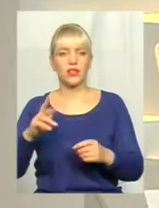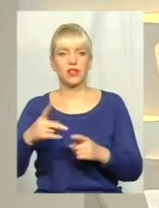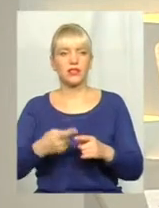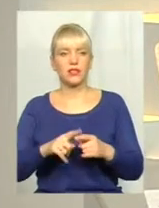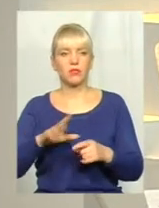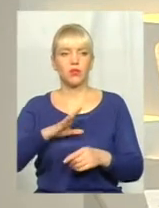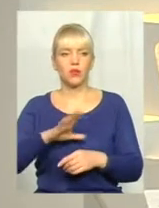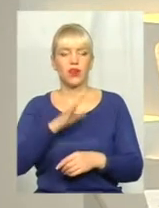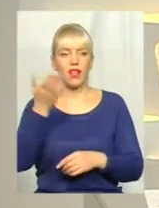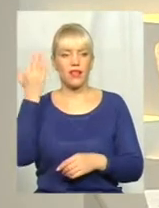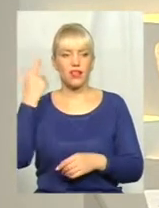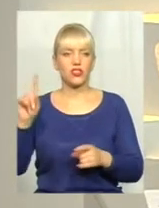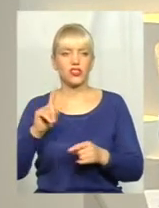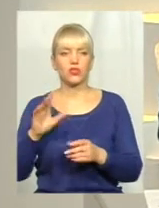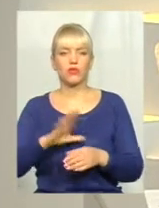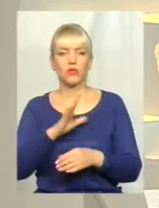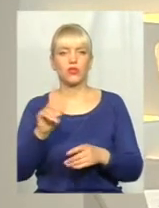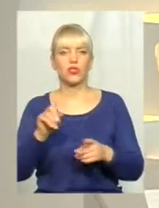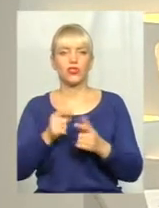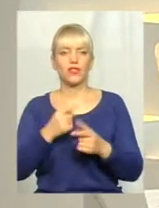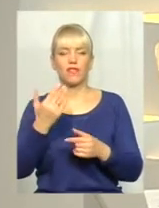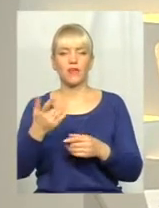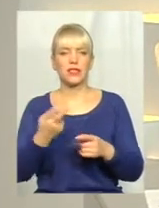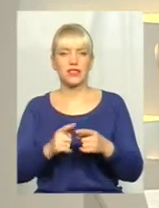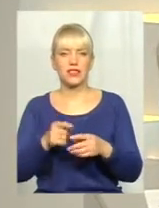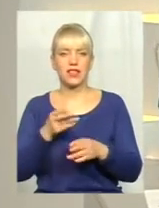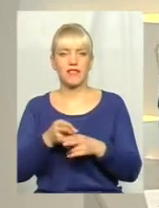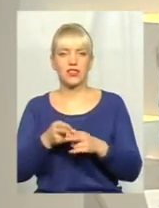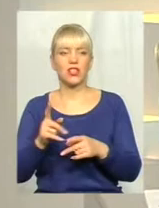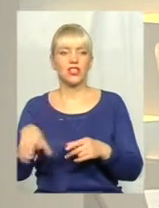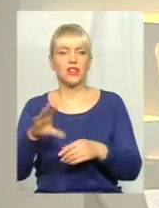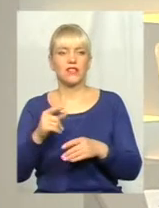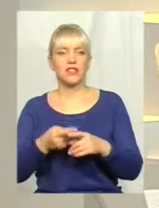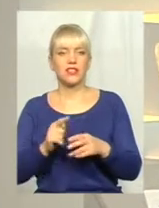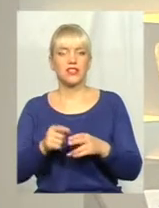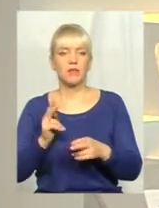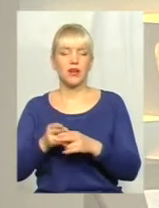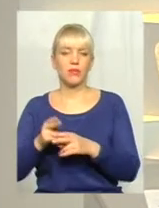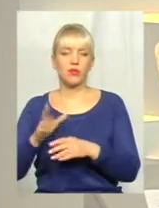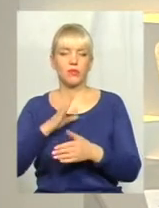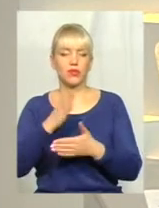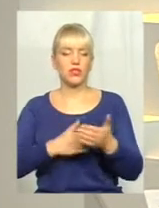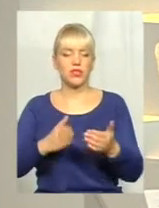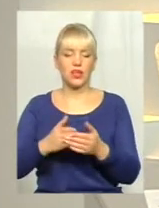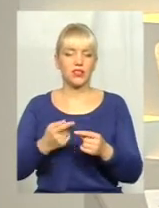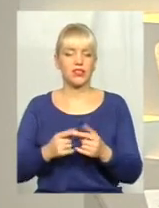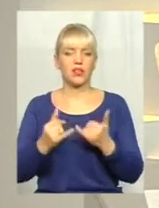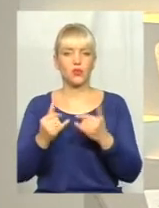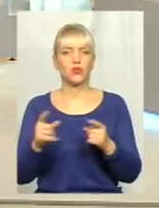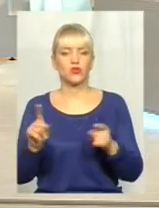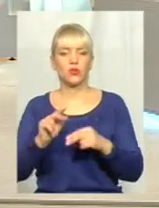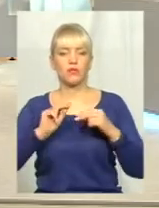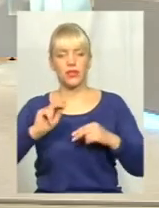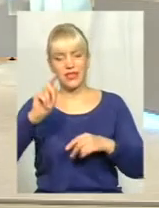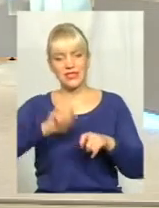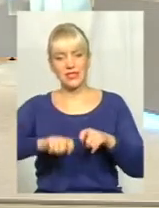раніше, що було, чи що вам заважало? І чи всі оті перепони на сьогодні зняті для того, аби працівник чи інспектор Держпраці